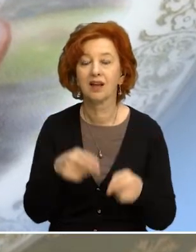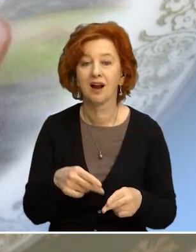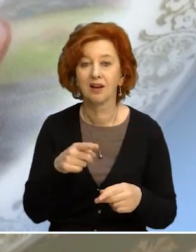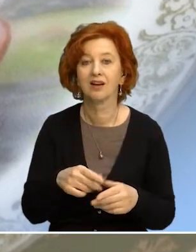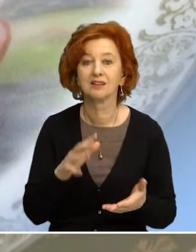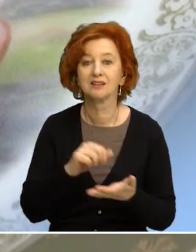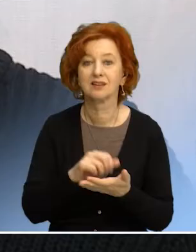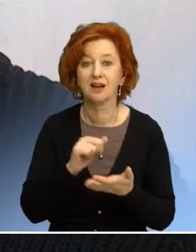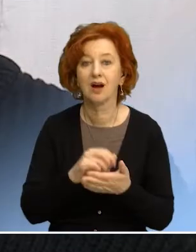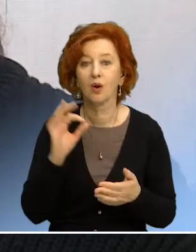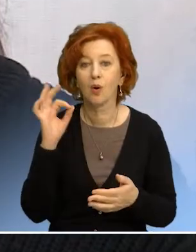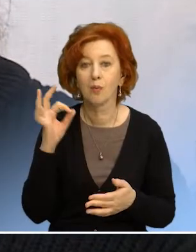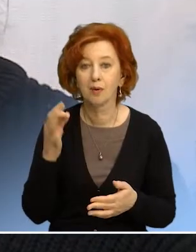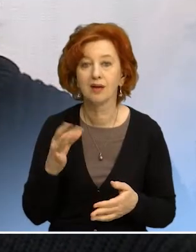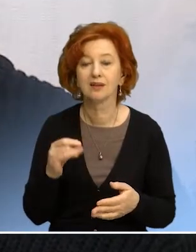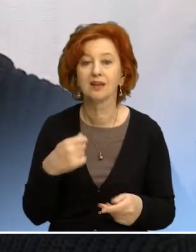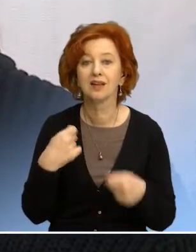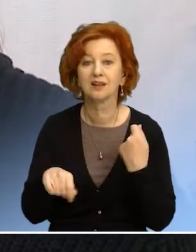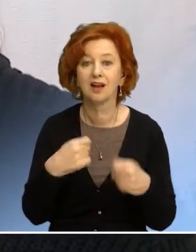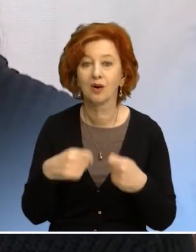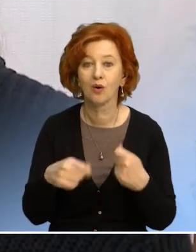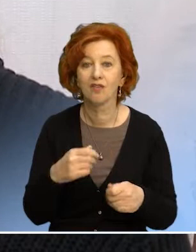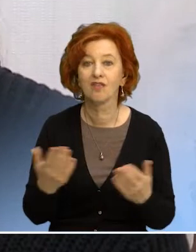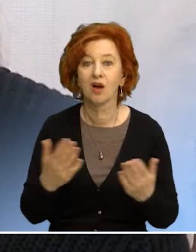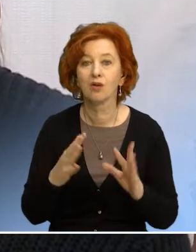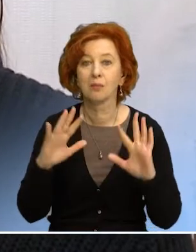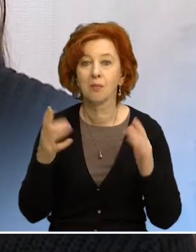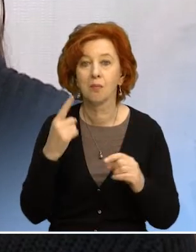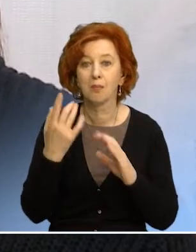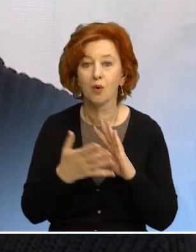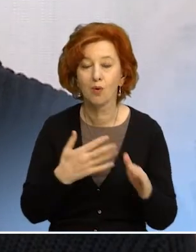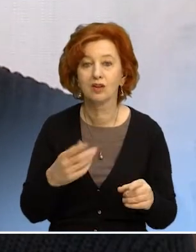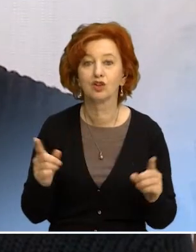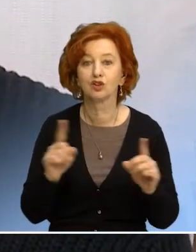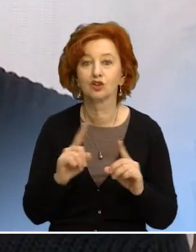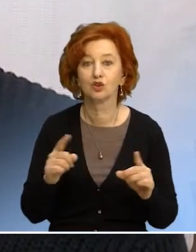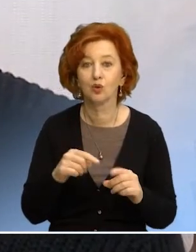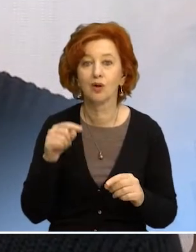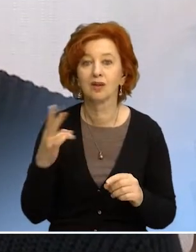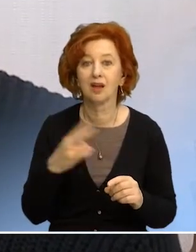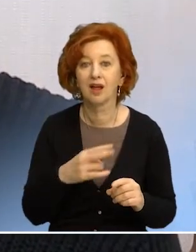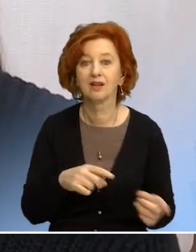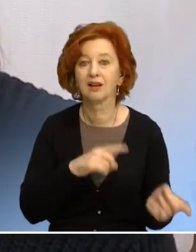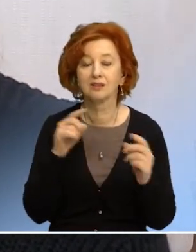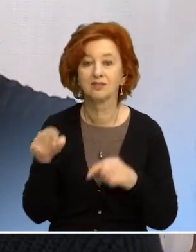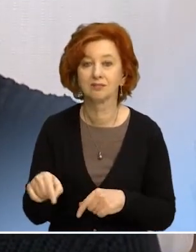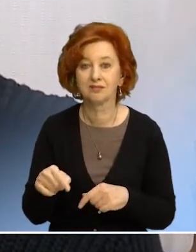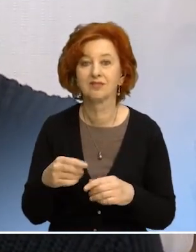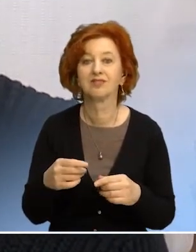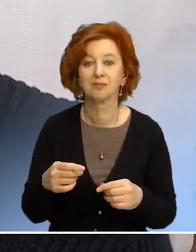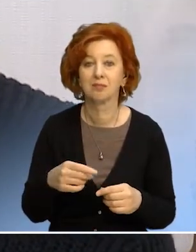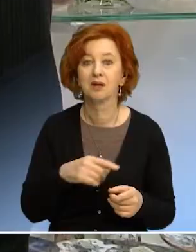Россию, занимавшийся коммерцией и торговлей, и в какой-то момент понявший, что надо перебираться из